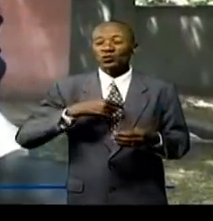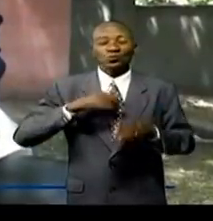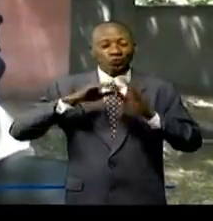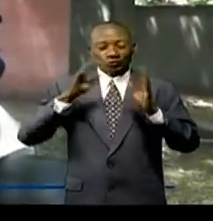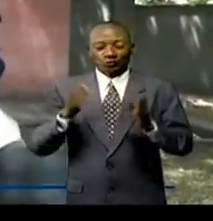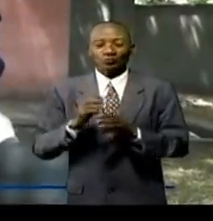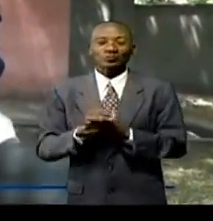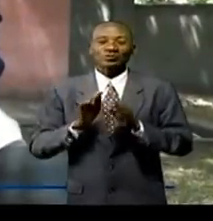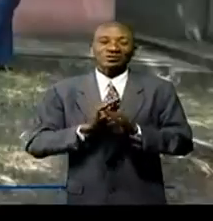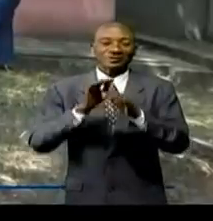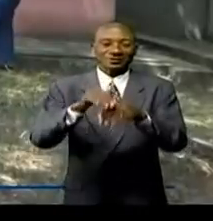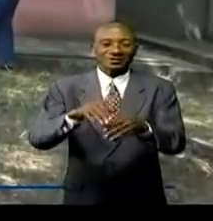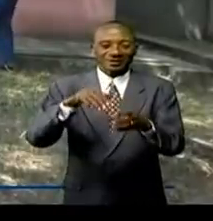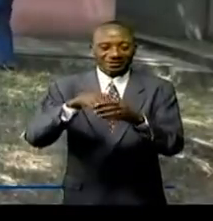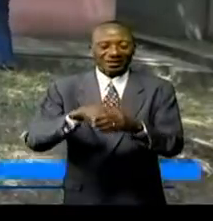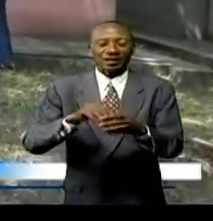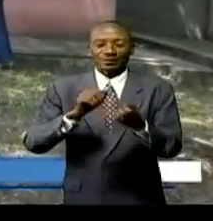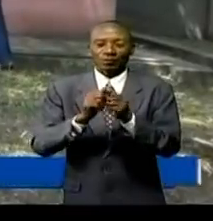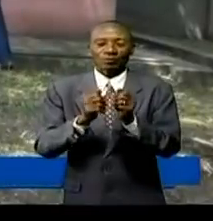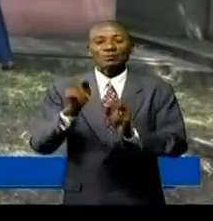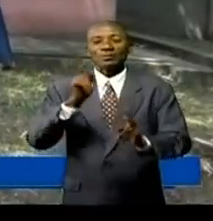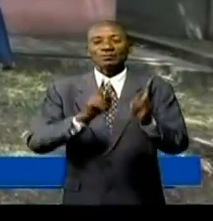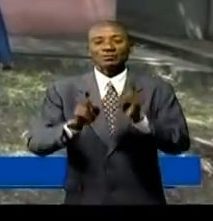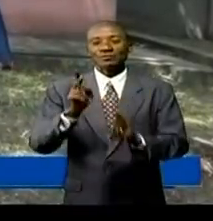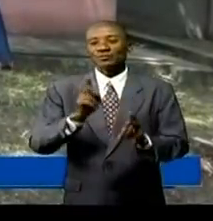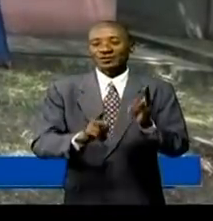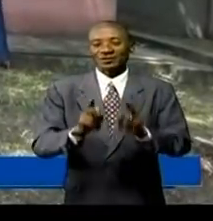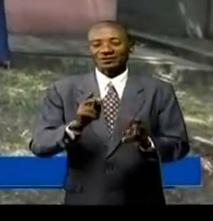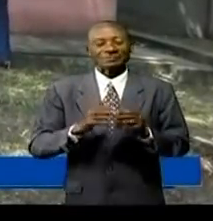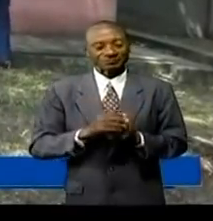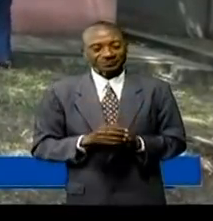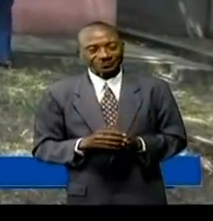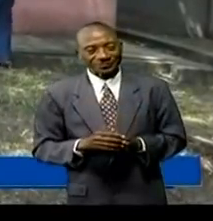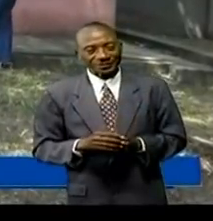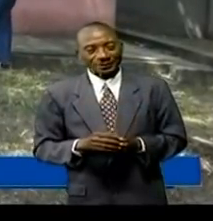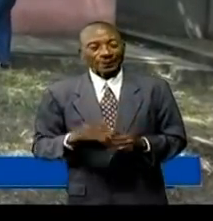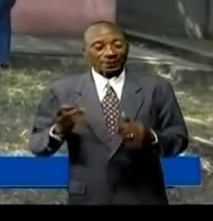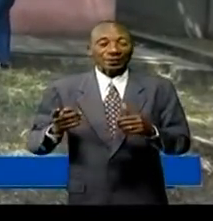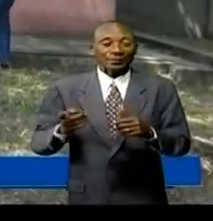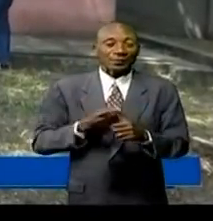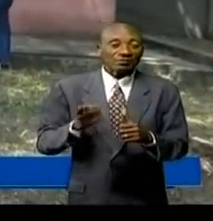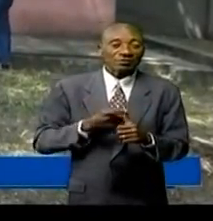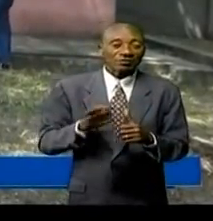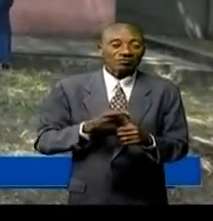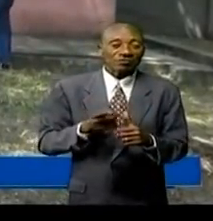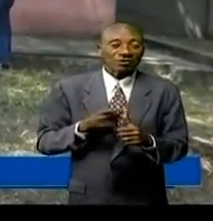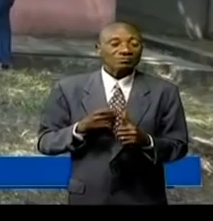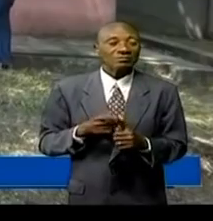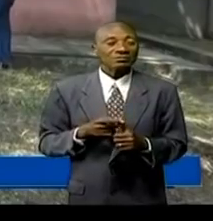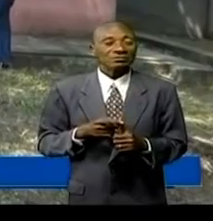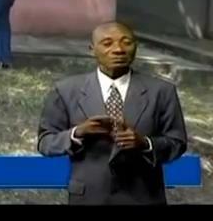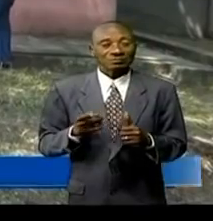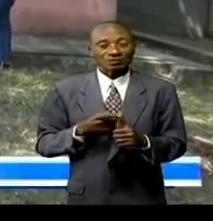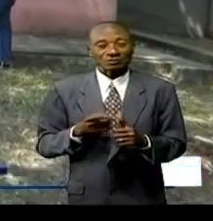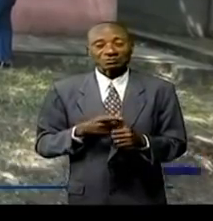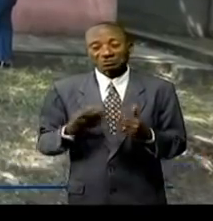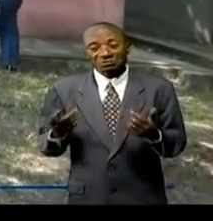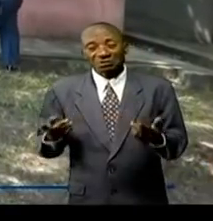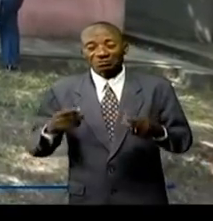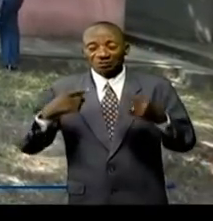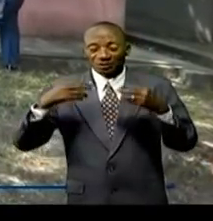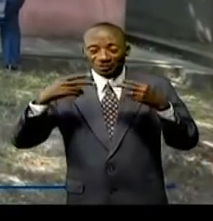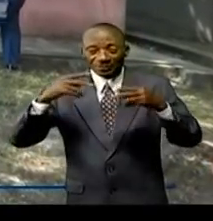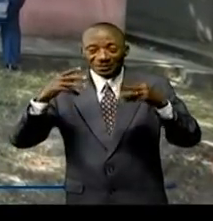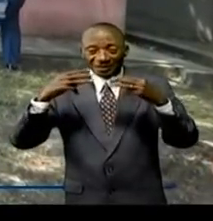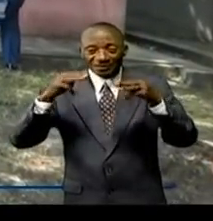gestion de la chose publique. C'est la première fois que je sache qu'il existe une institution sur la transparence minière.